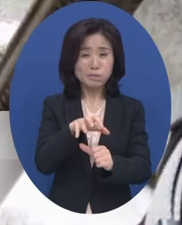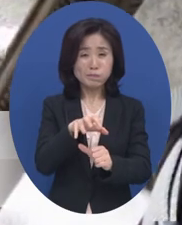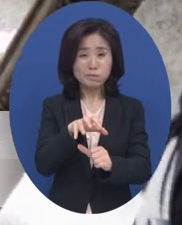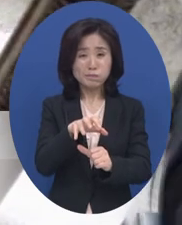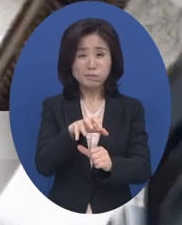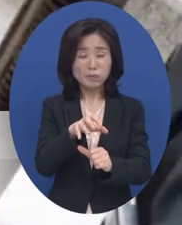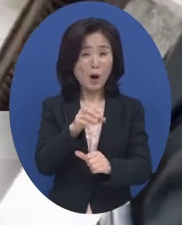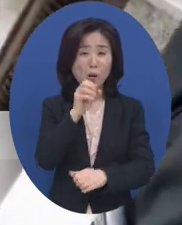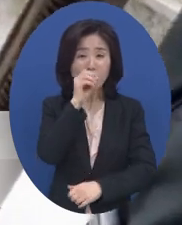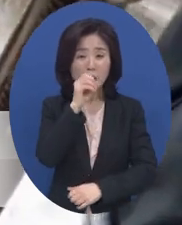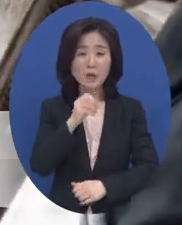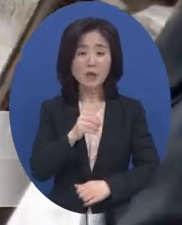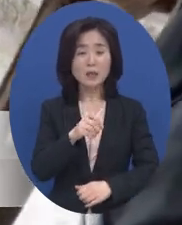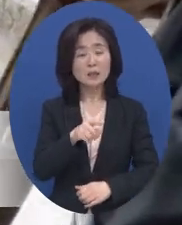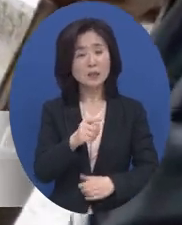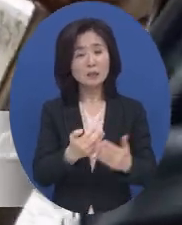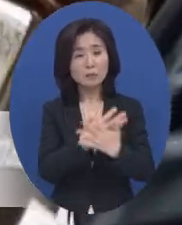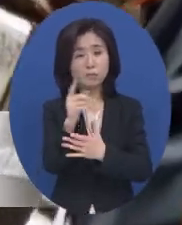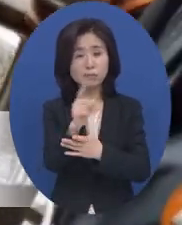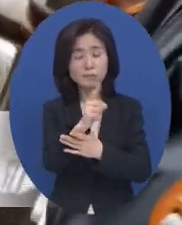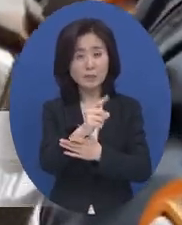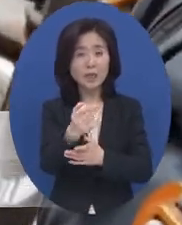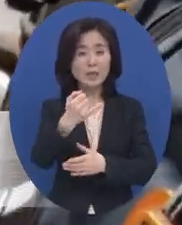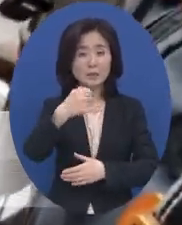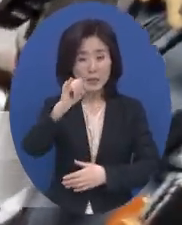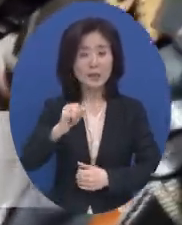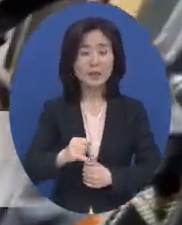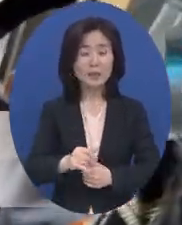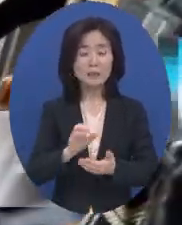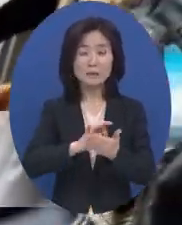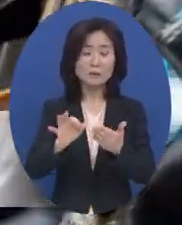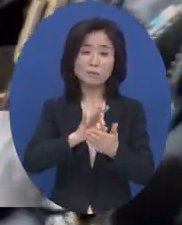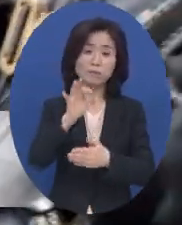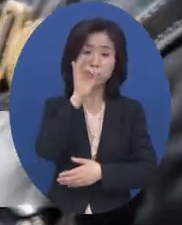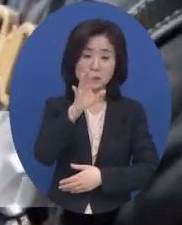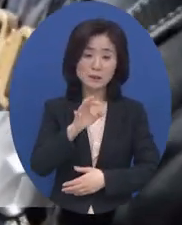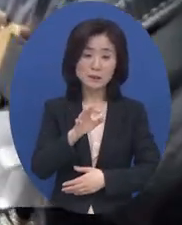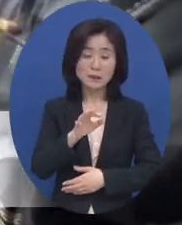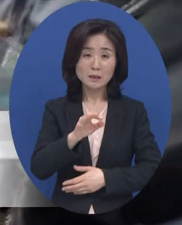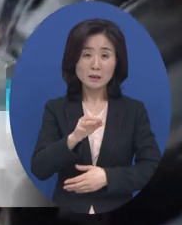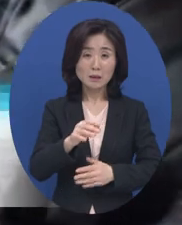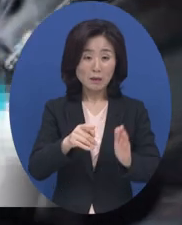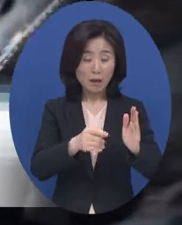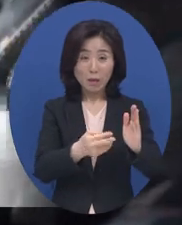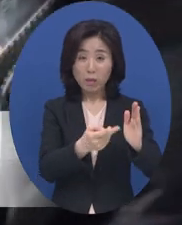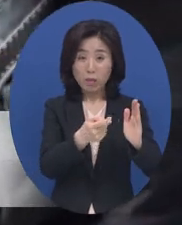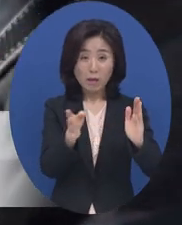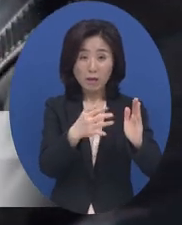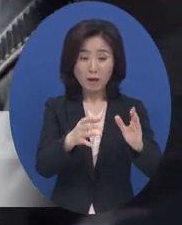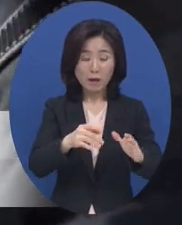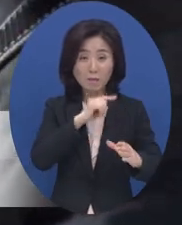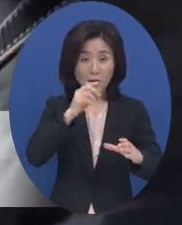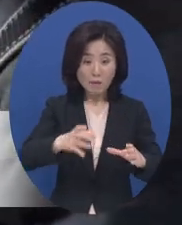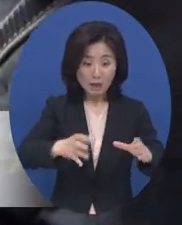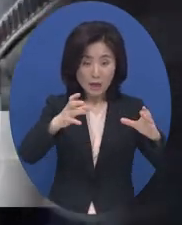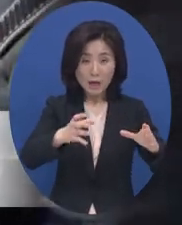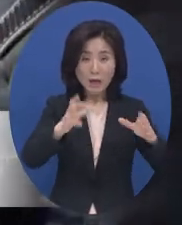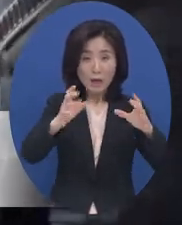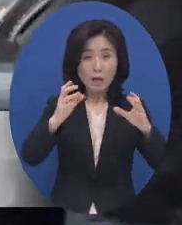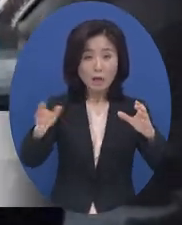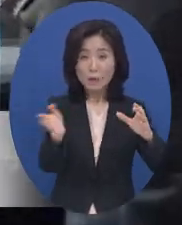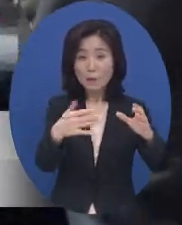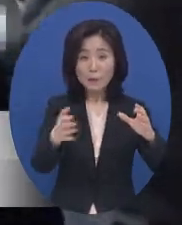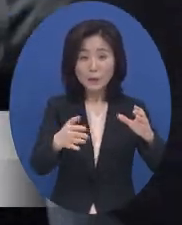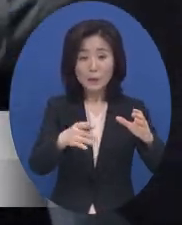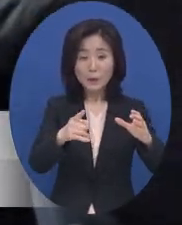아무것도 없는 거예요, 이 소화기는. 이 소화기는 사용하시면 안 돼요. 아무 내용물도 없어요, 지금 아무것도